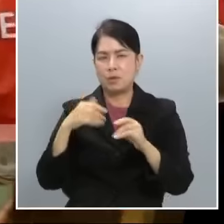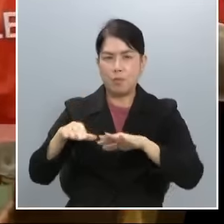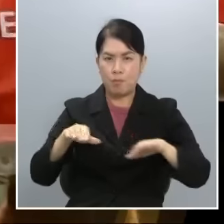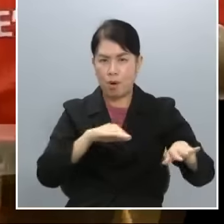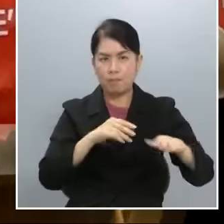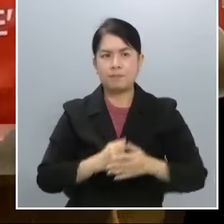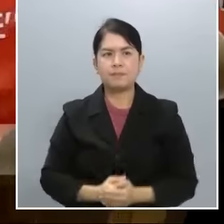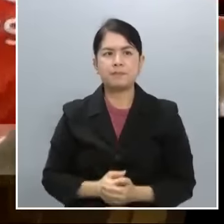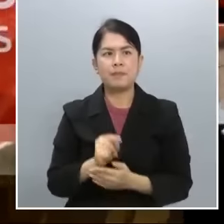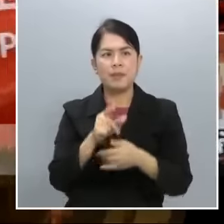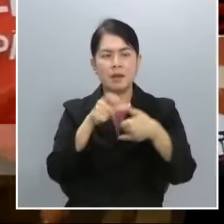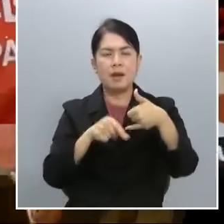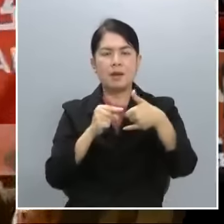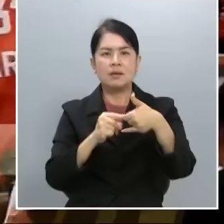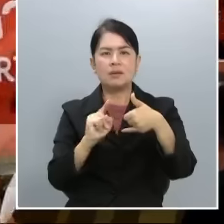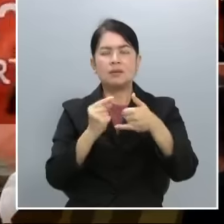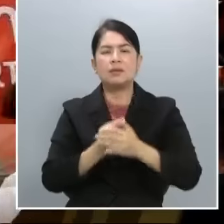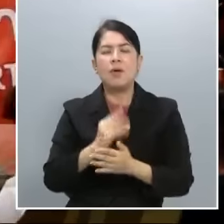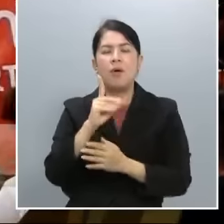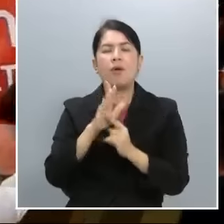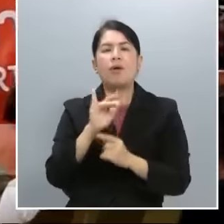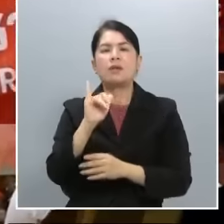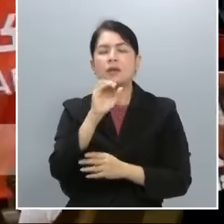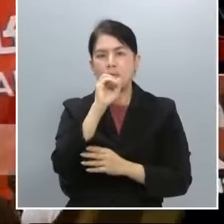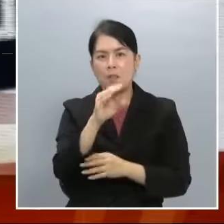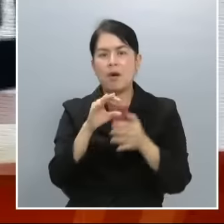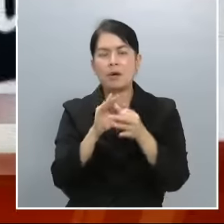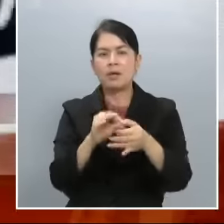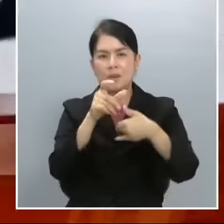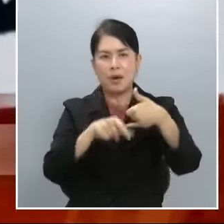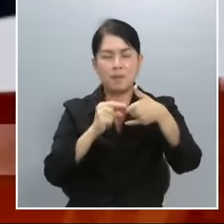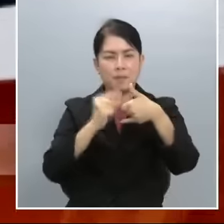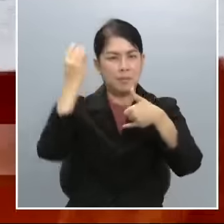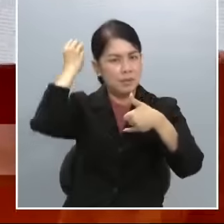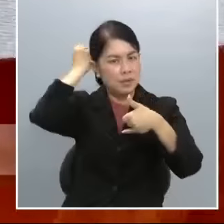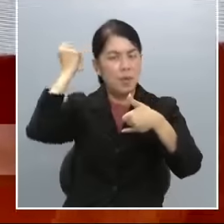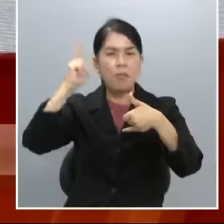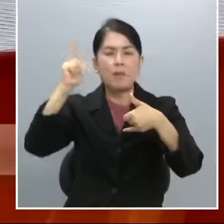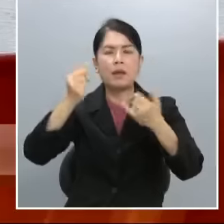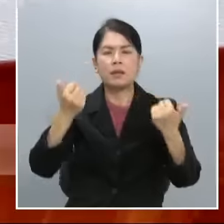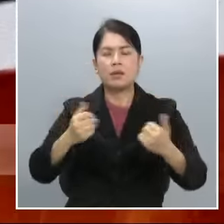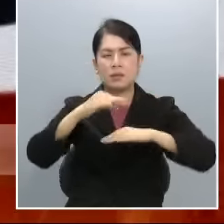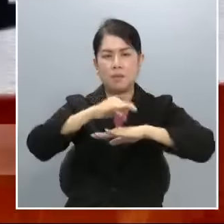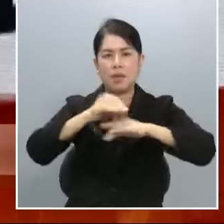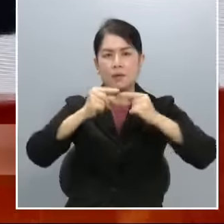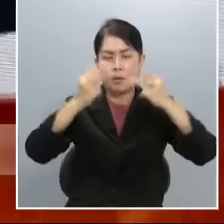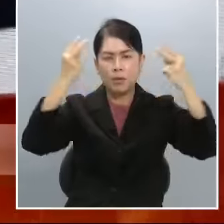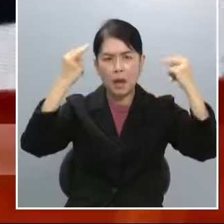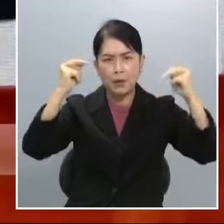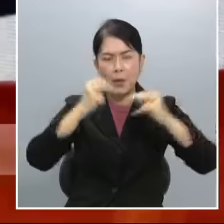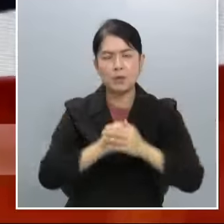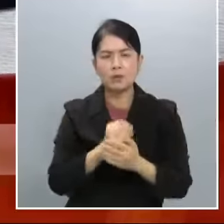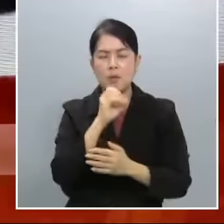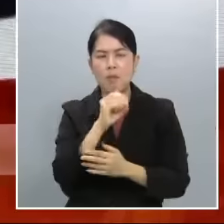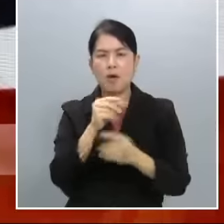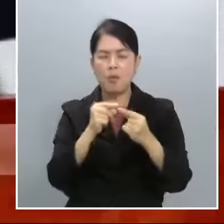งคุณชัยธวัฒน์ก็พูดถึงประเด็นคุณแพทองธารขึ้นมาเป็นนายกรัฐมนตรีว่าจะมีความท้าทายเป็นอย่